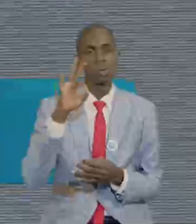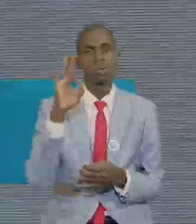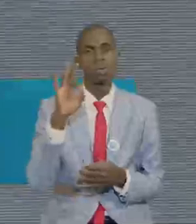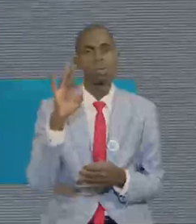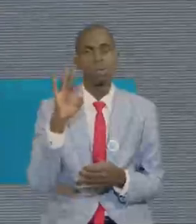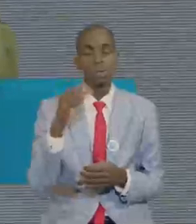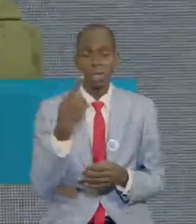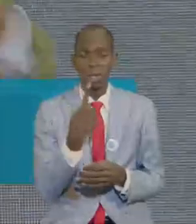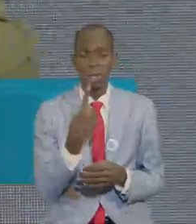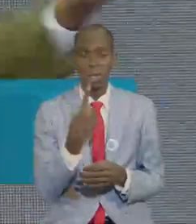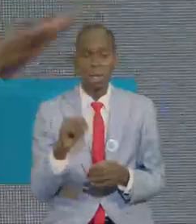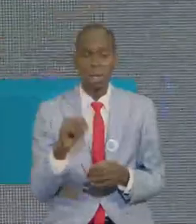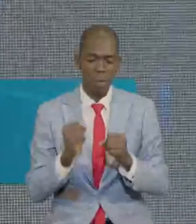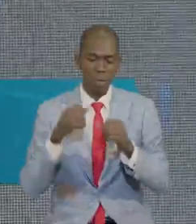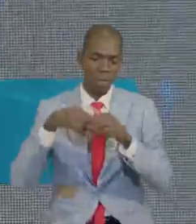esprit.